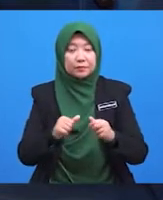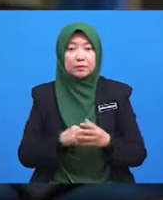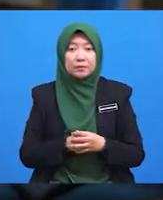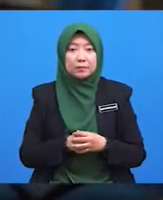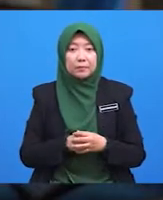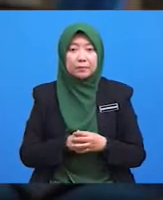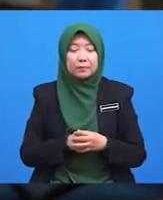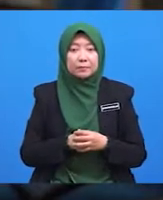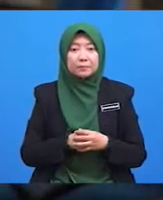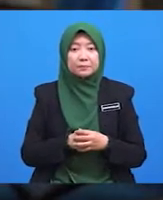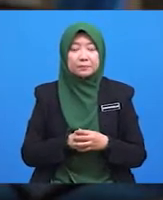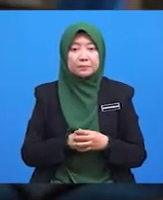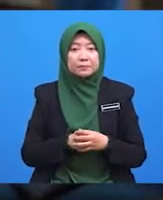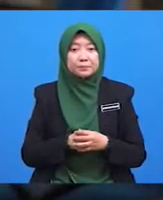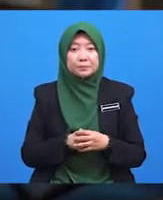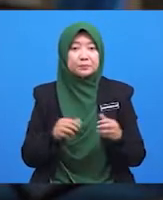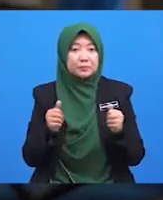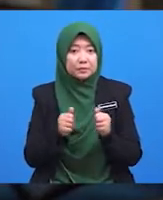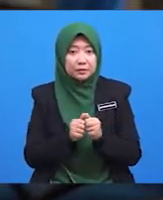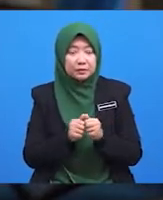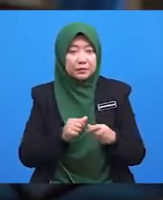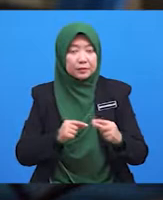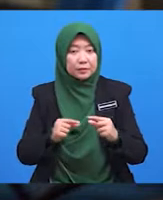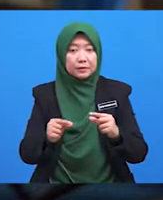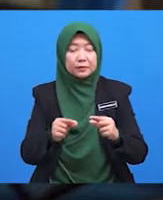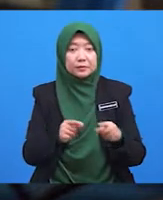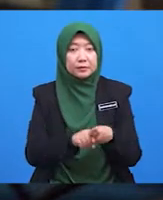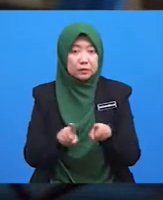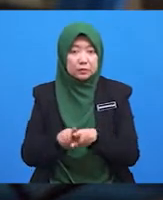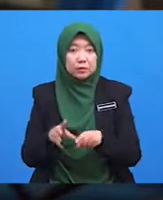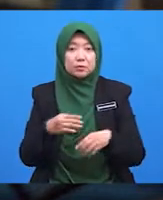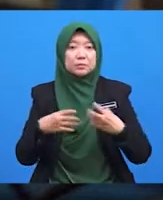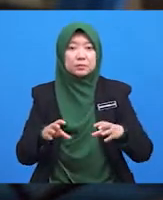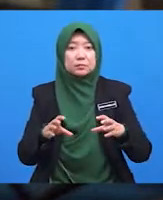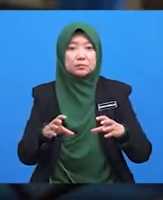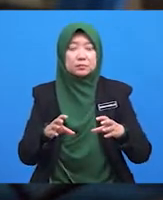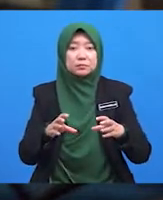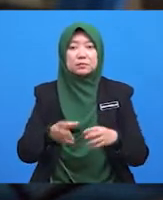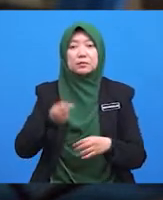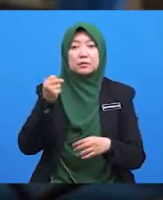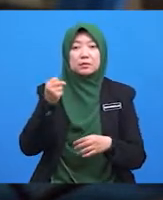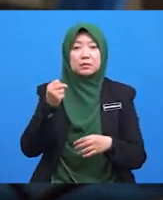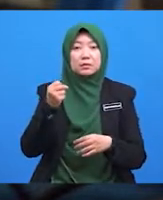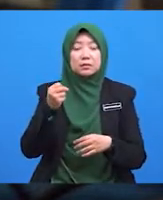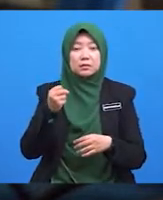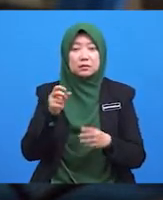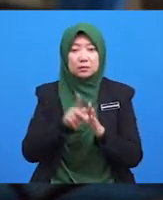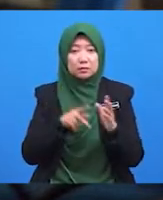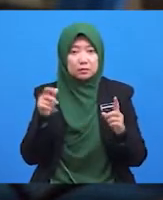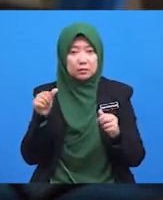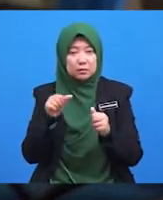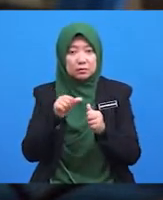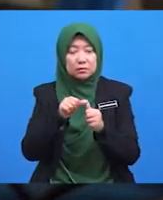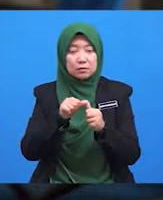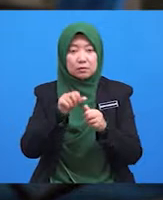vacuum. Dengan gerakan sekata dan cepat, tarikan ventus ke arah